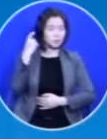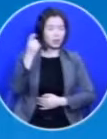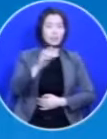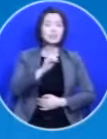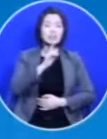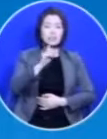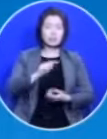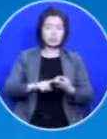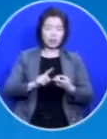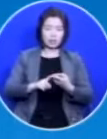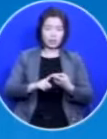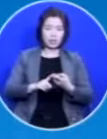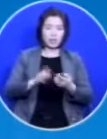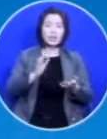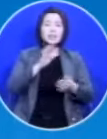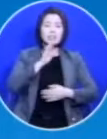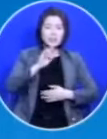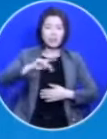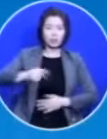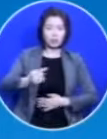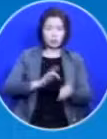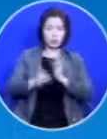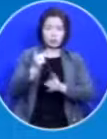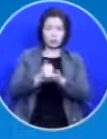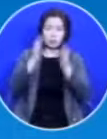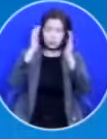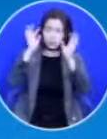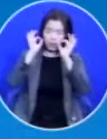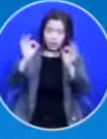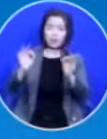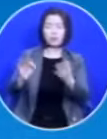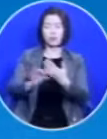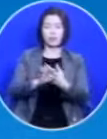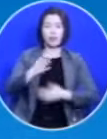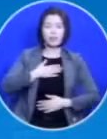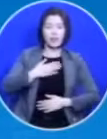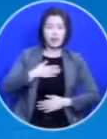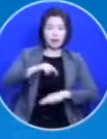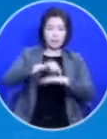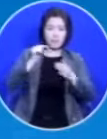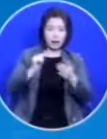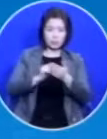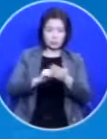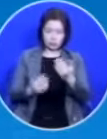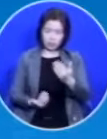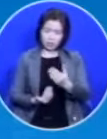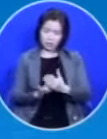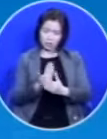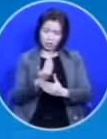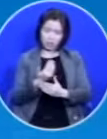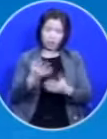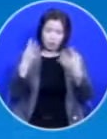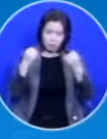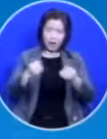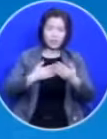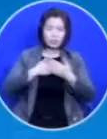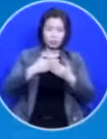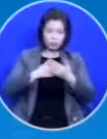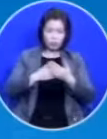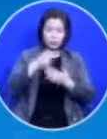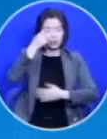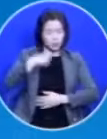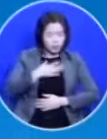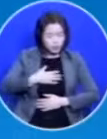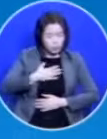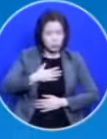예수님을 바라볼 수 있게 되면 그때 내 마음속에 일어나는 모든 두려움도 슬픔도